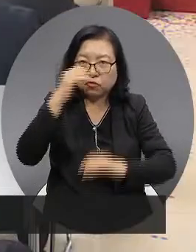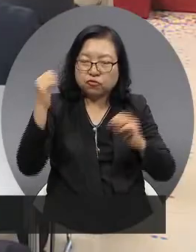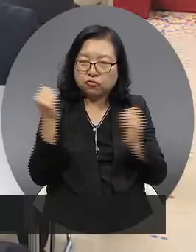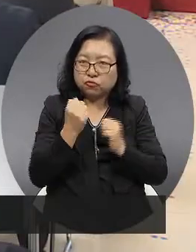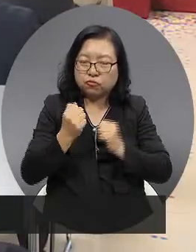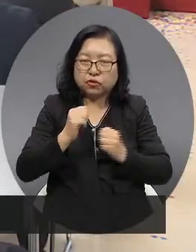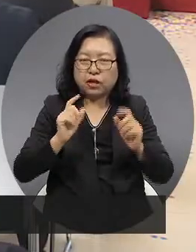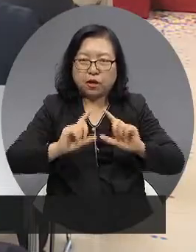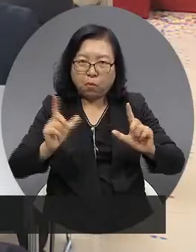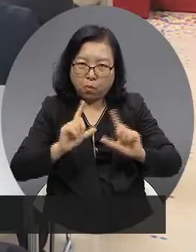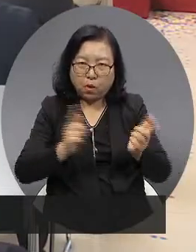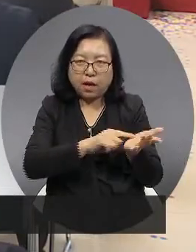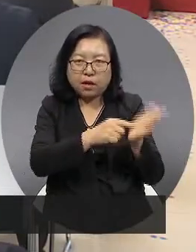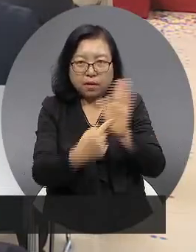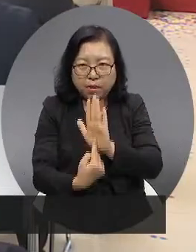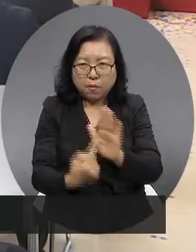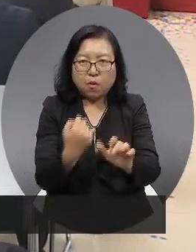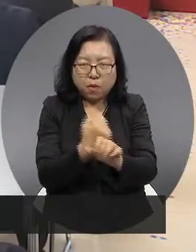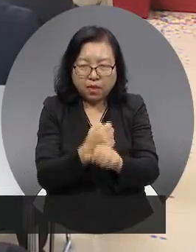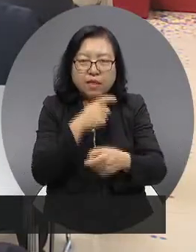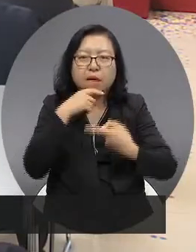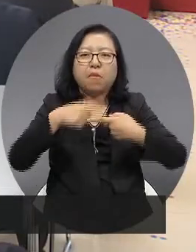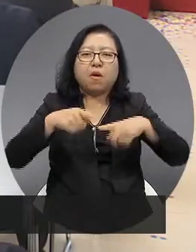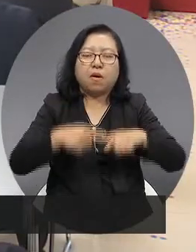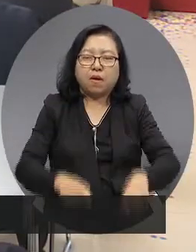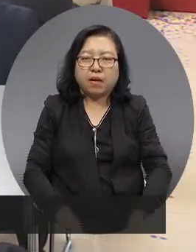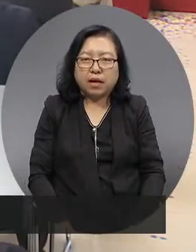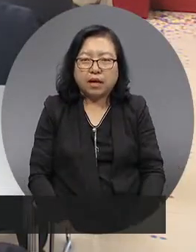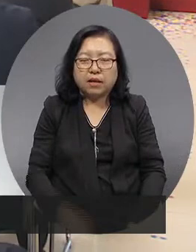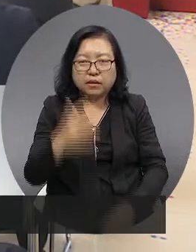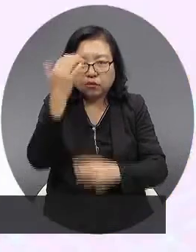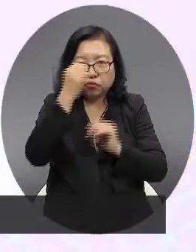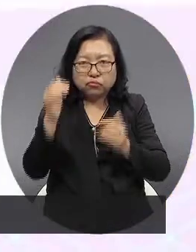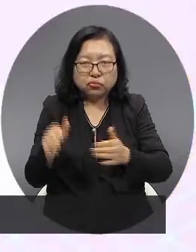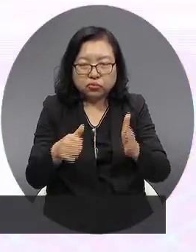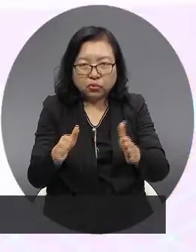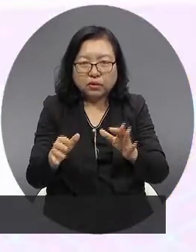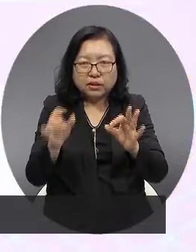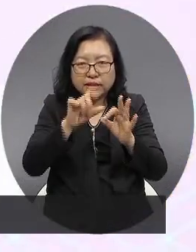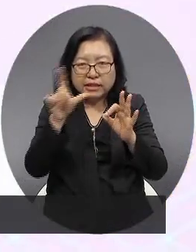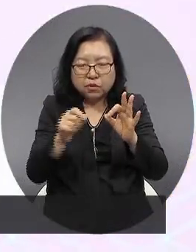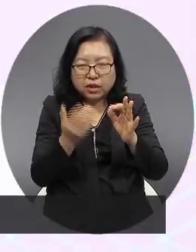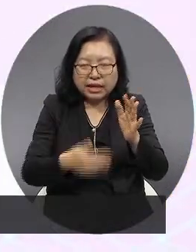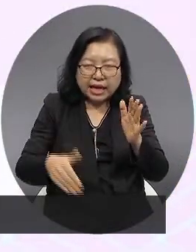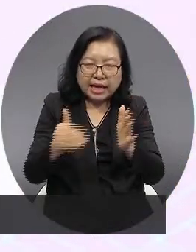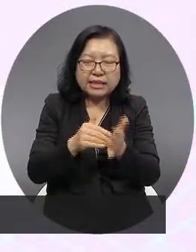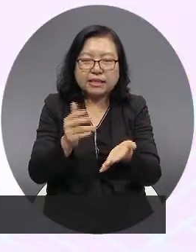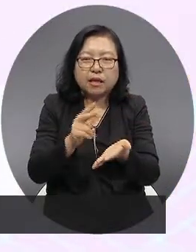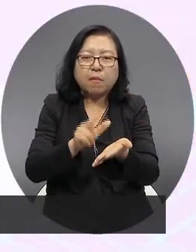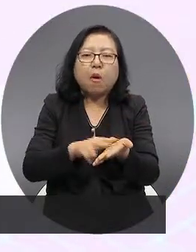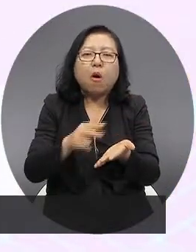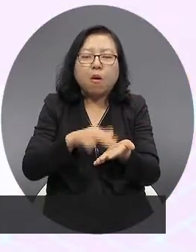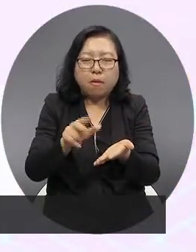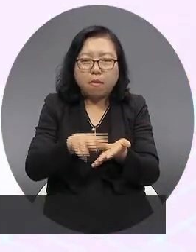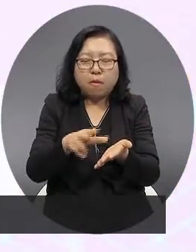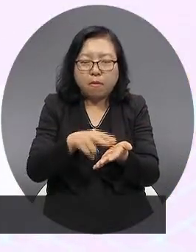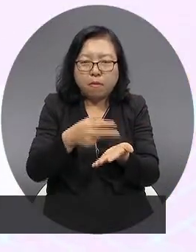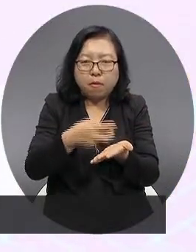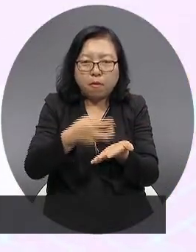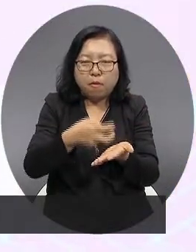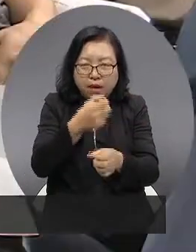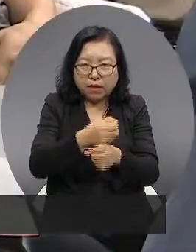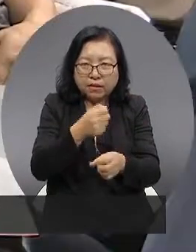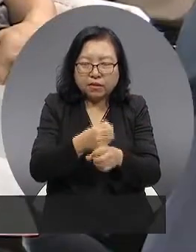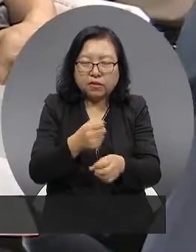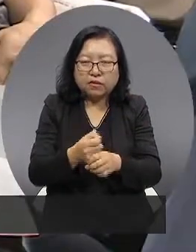있다는 심사위원들의 평가를 받았습니다. 충청북도는 10월까지 조례 개정을 거쳐 심벌 마크를 정식으로 사용할